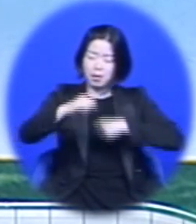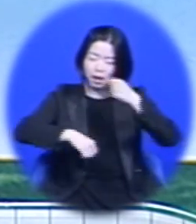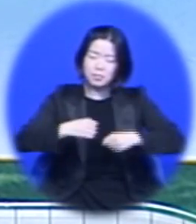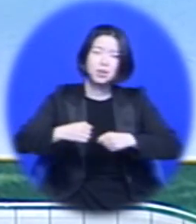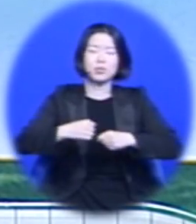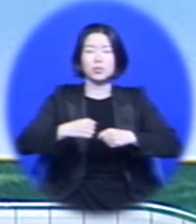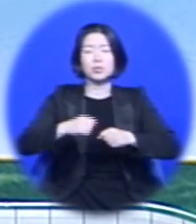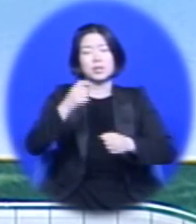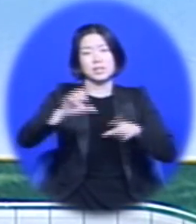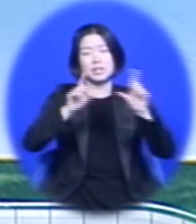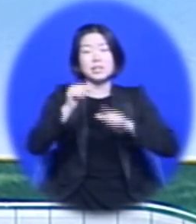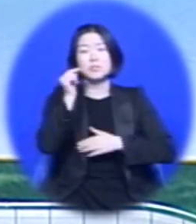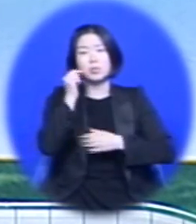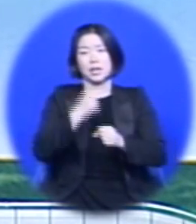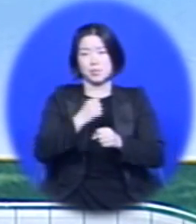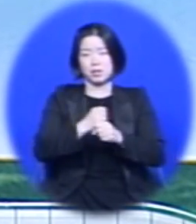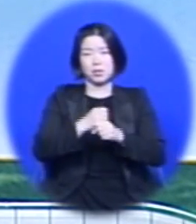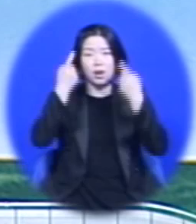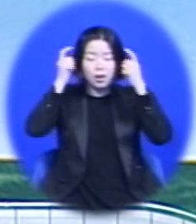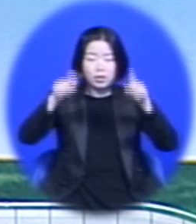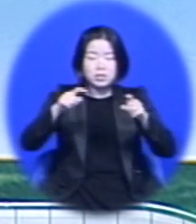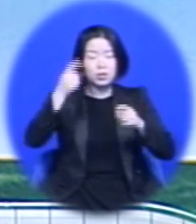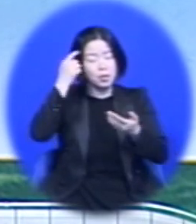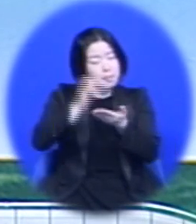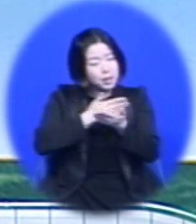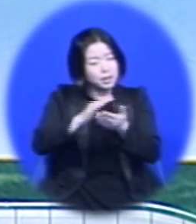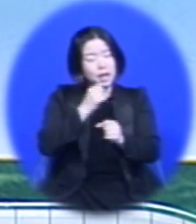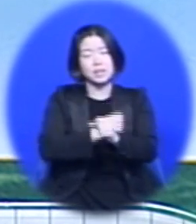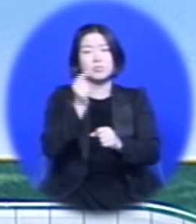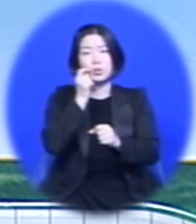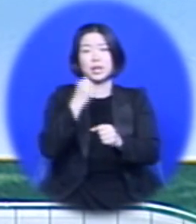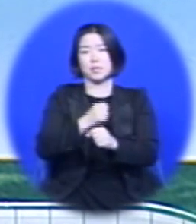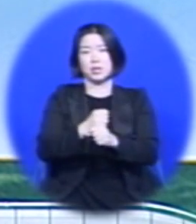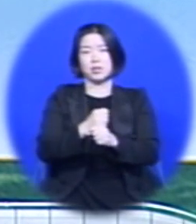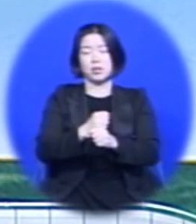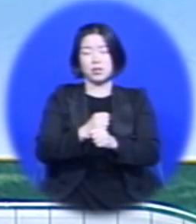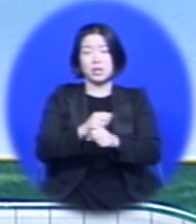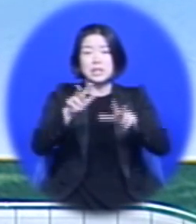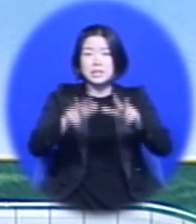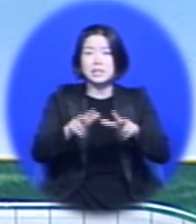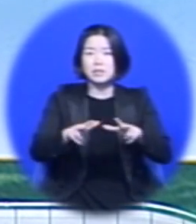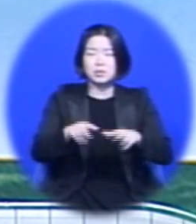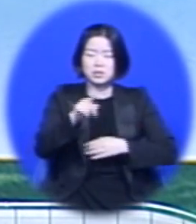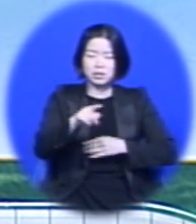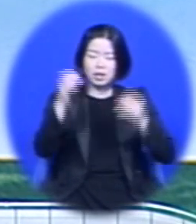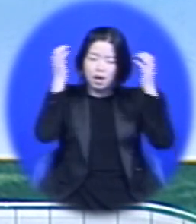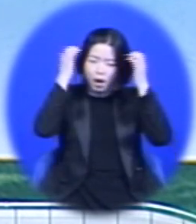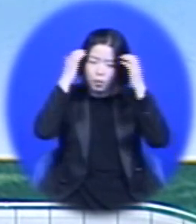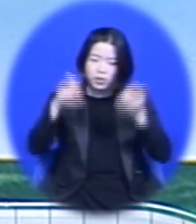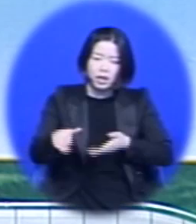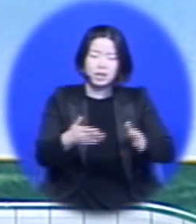겁니다. 어리석은 판단을 하지 않게 하는 겁니다. 비록 지금은 그 일이 고난의 길이라